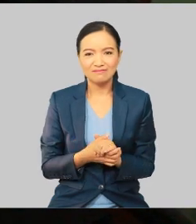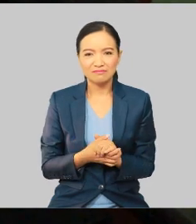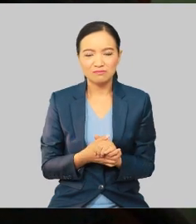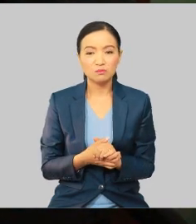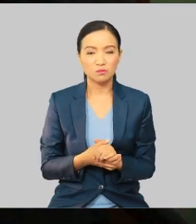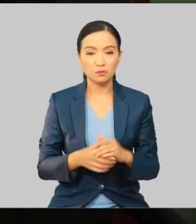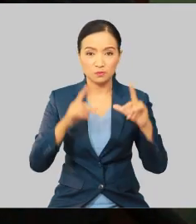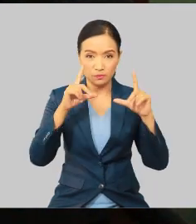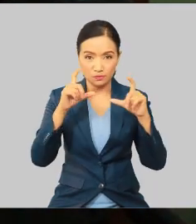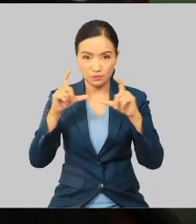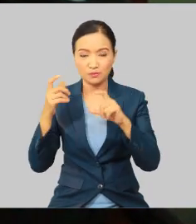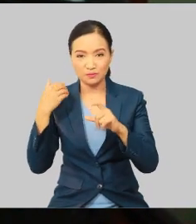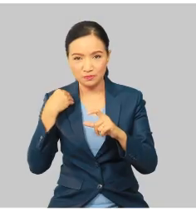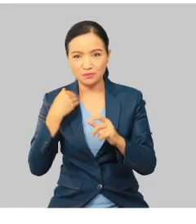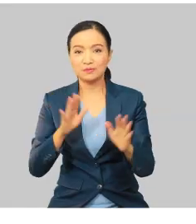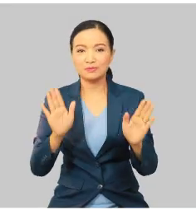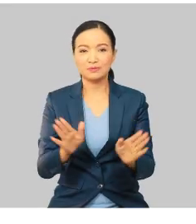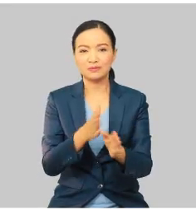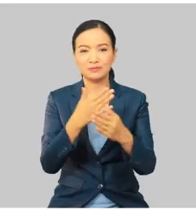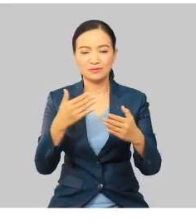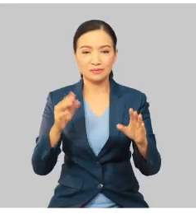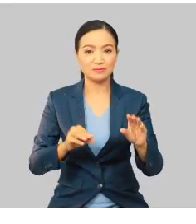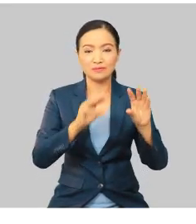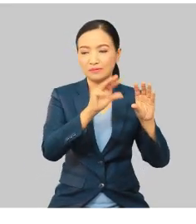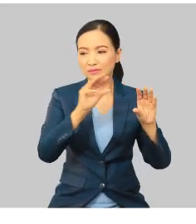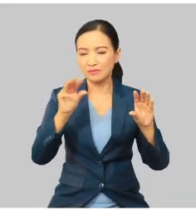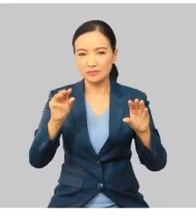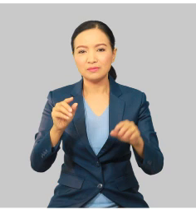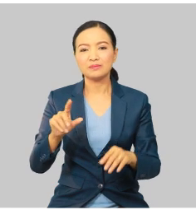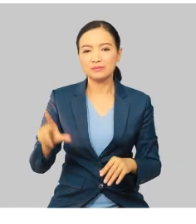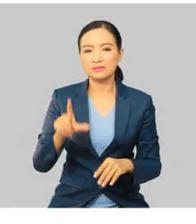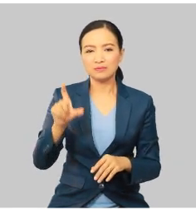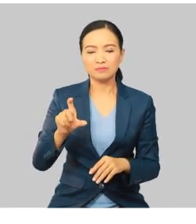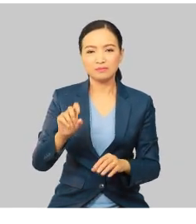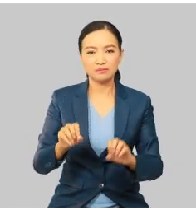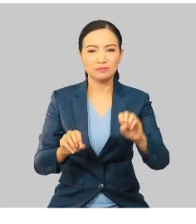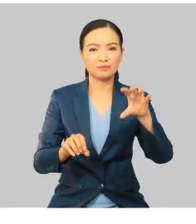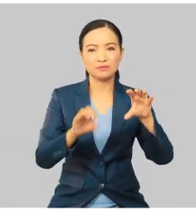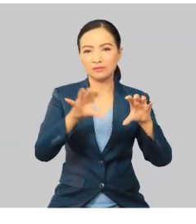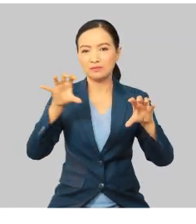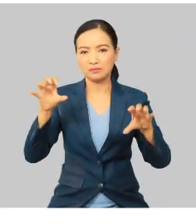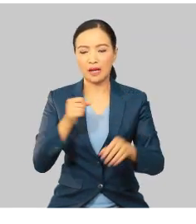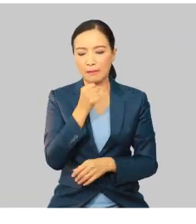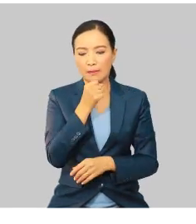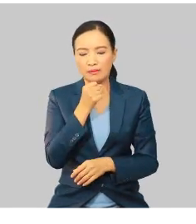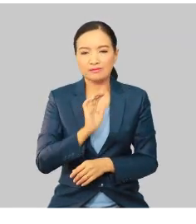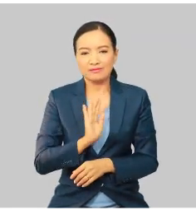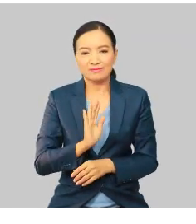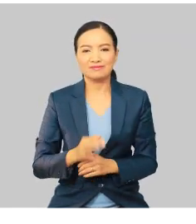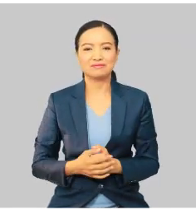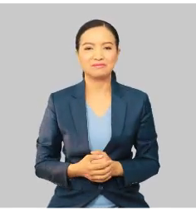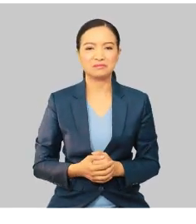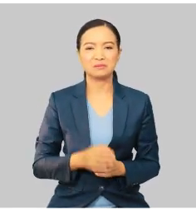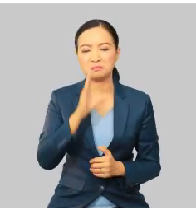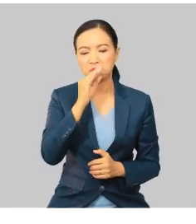งั้นเราเอารูปที่เรามีไปใส่ในเพลงอะค่ะแล้วก็เผื่อให้เปิดแทน คือแทนที่เราจะไปหยิบไมค์พูดเลยในครั้ง